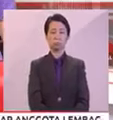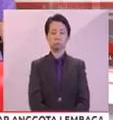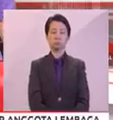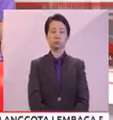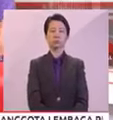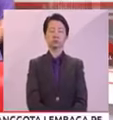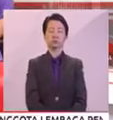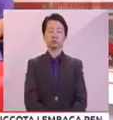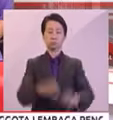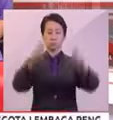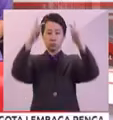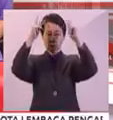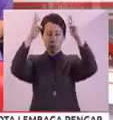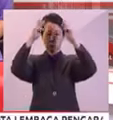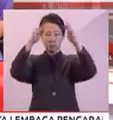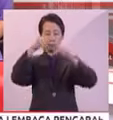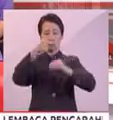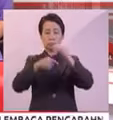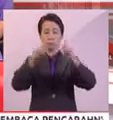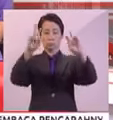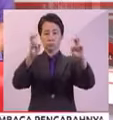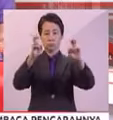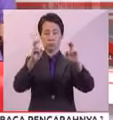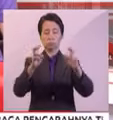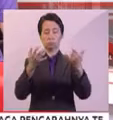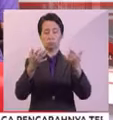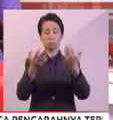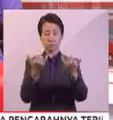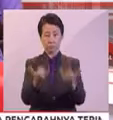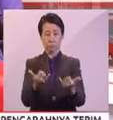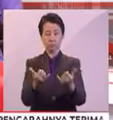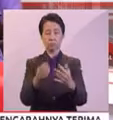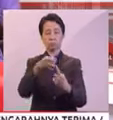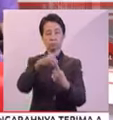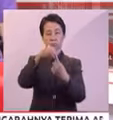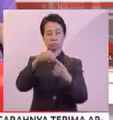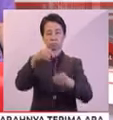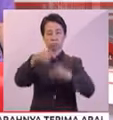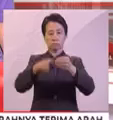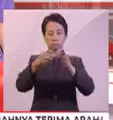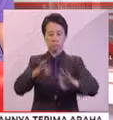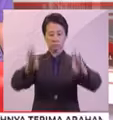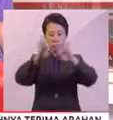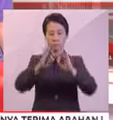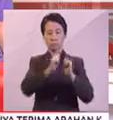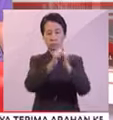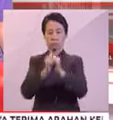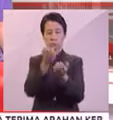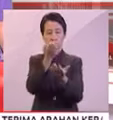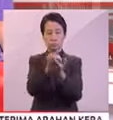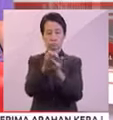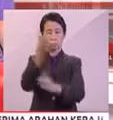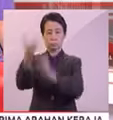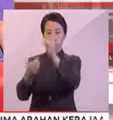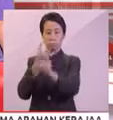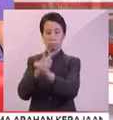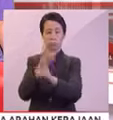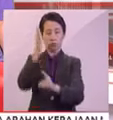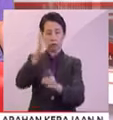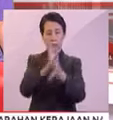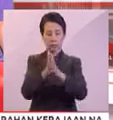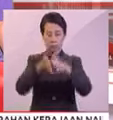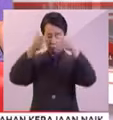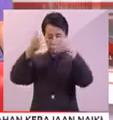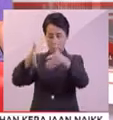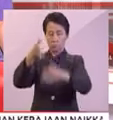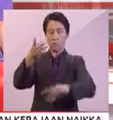Pandangan Perdana Menteri mengenai pelbagai topik dan isu semasa khususnya menyentuh kepentingan bersama ekonomi global antara yang akan menjadi